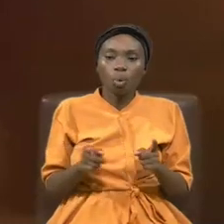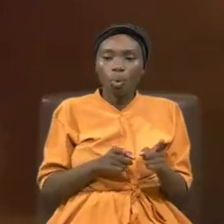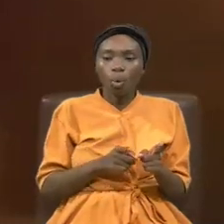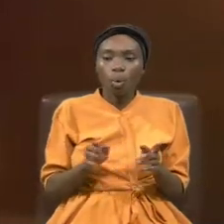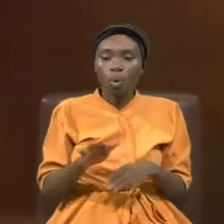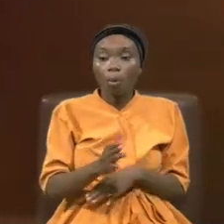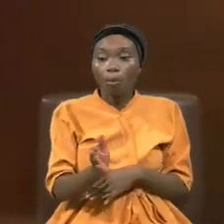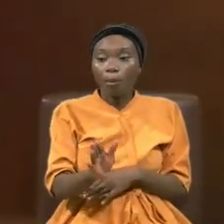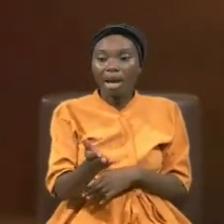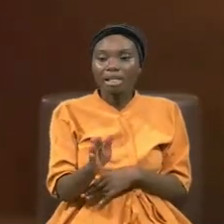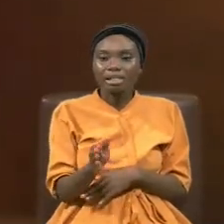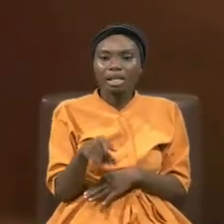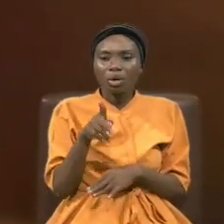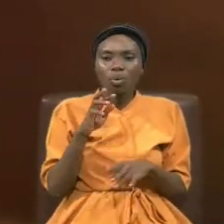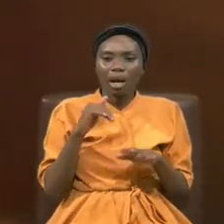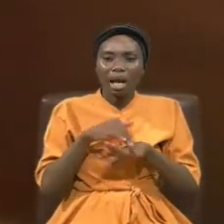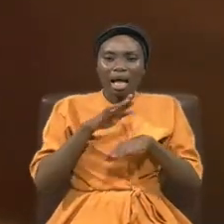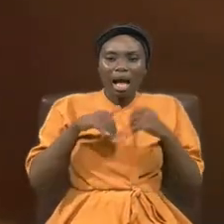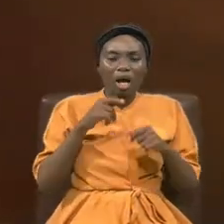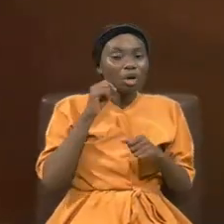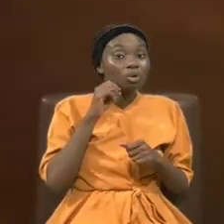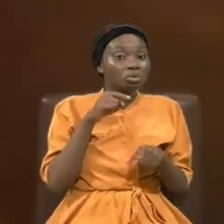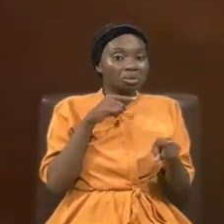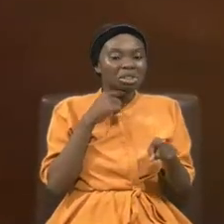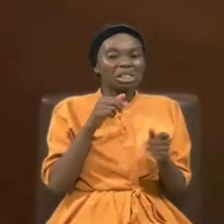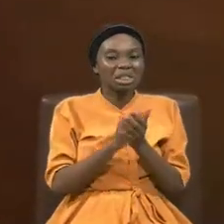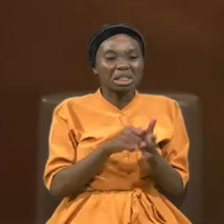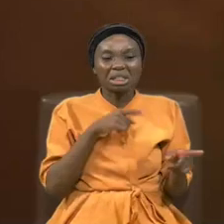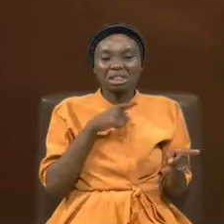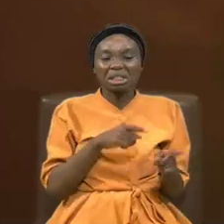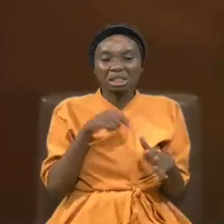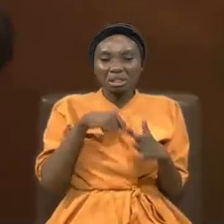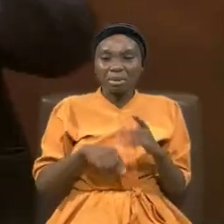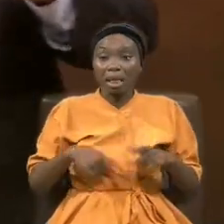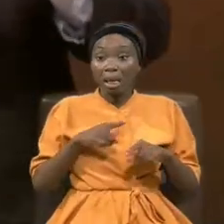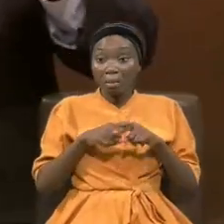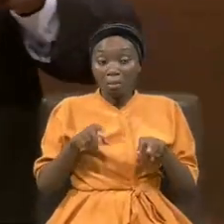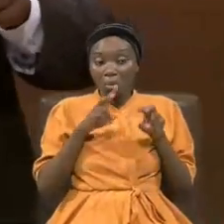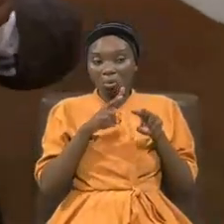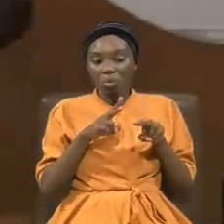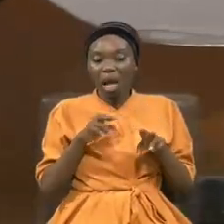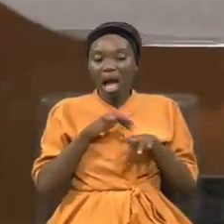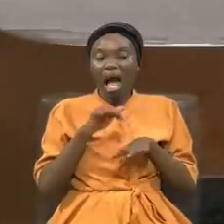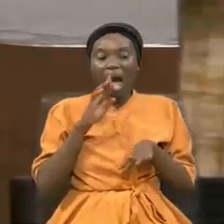regardez comment. On l'a poussé à compromettre et il dit. Elle dit quelle est la vie profonde.